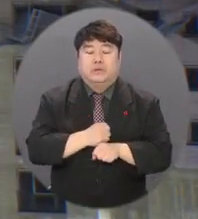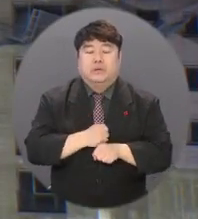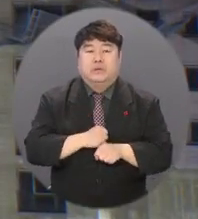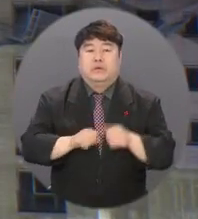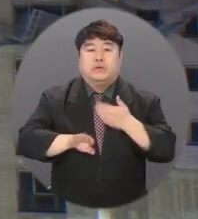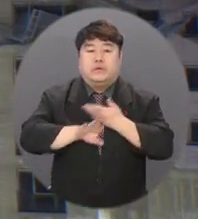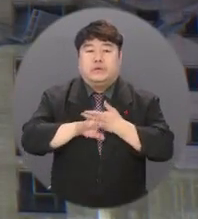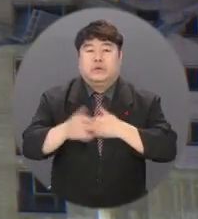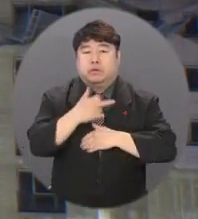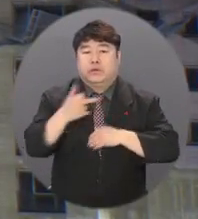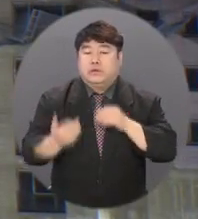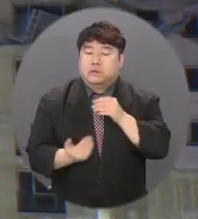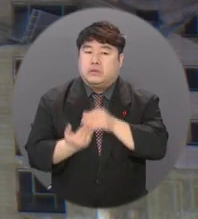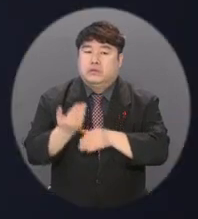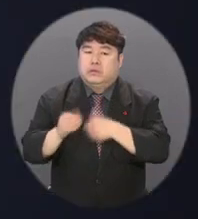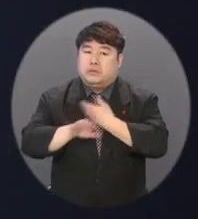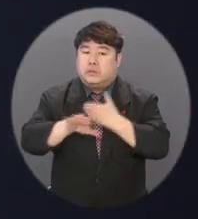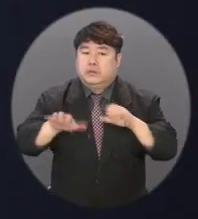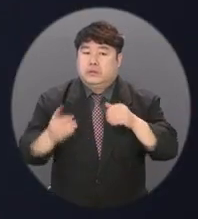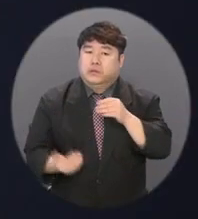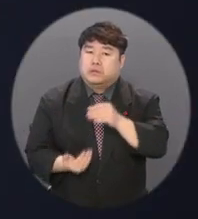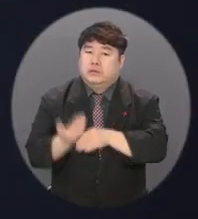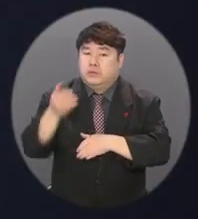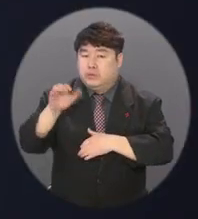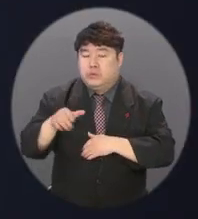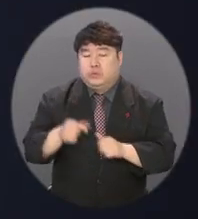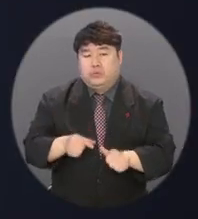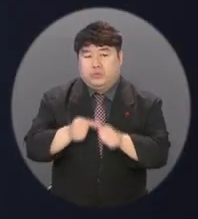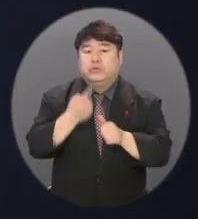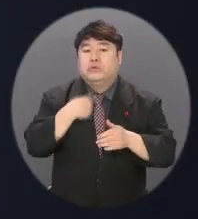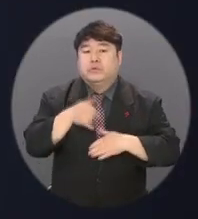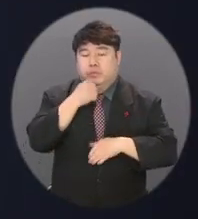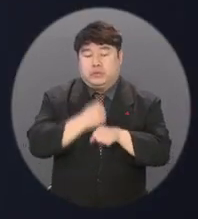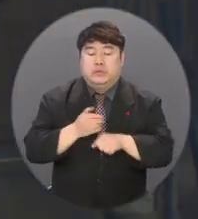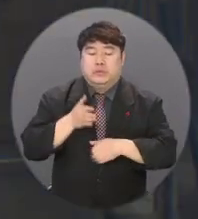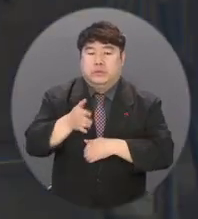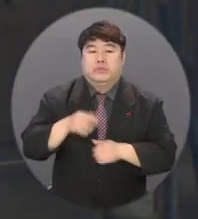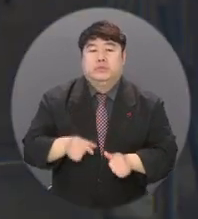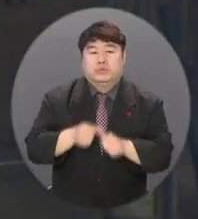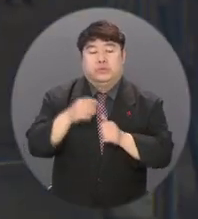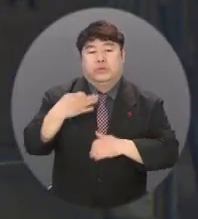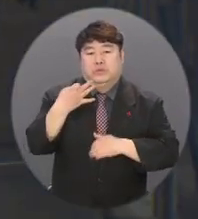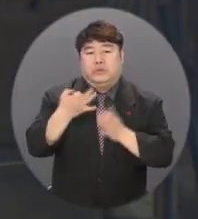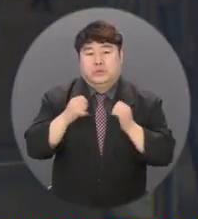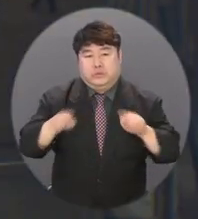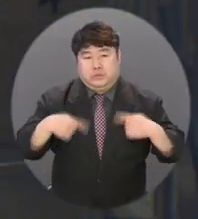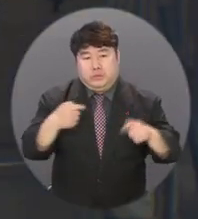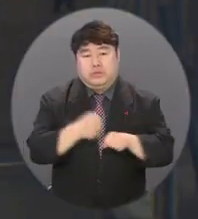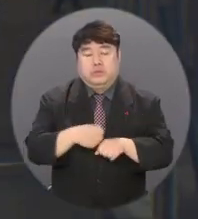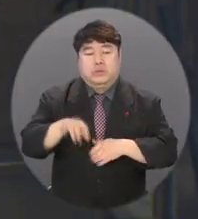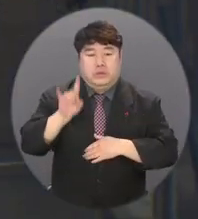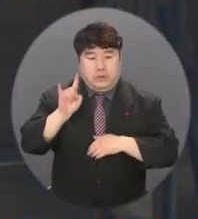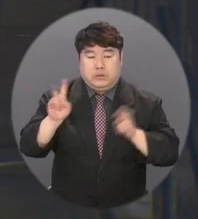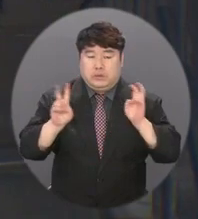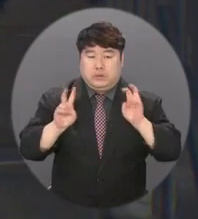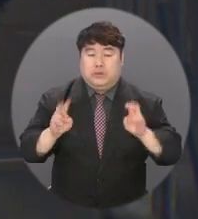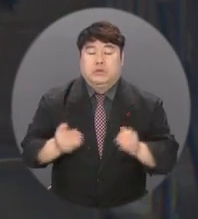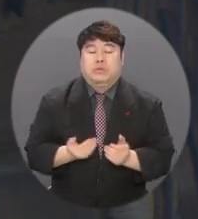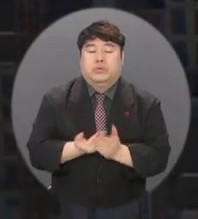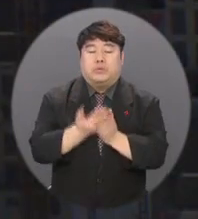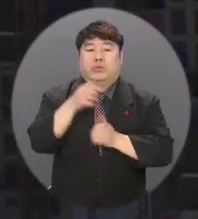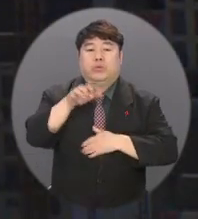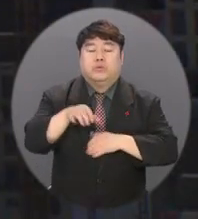대형 재난 현장 경험이 있는 전문 구조대원 14명이 투입됐고 시공사인 현대산업개발 도 지지대 된